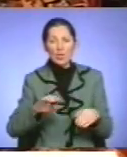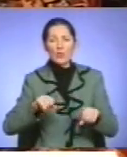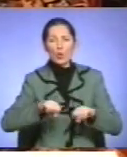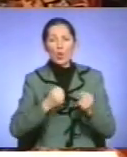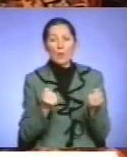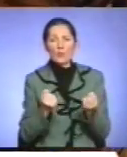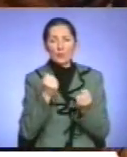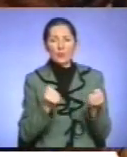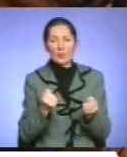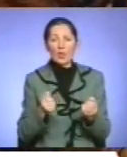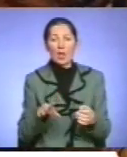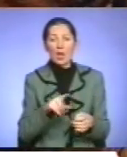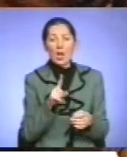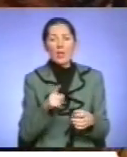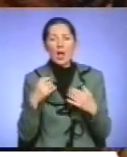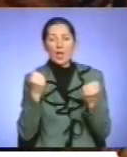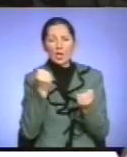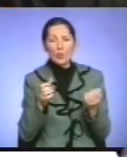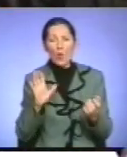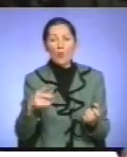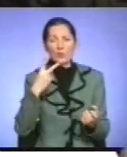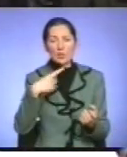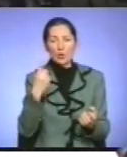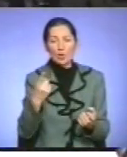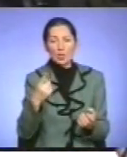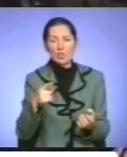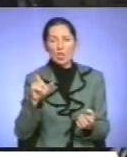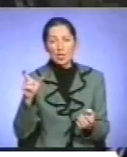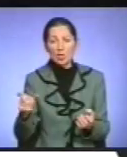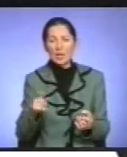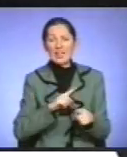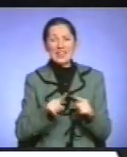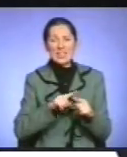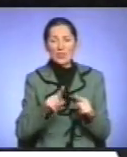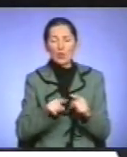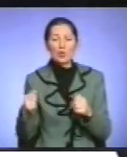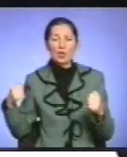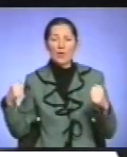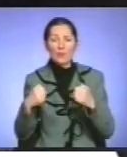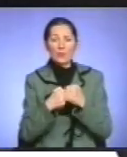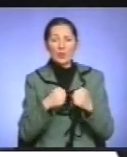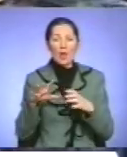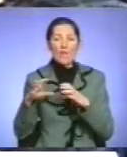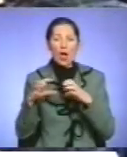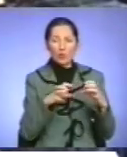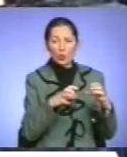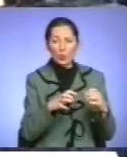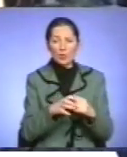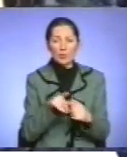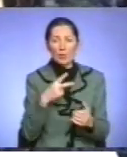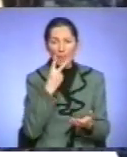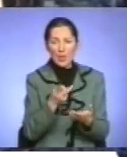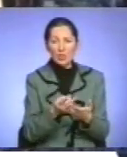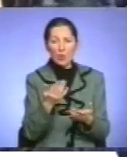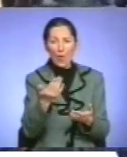був 21-річний житель селища Вишнєвець з Барашського району, на швидкості врізався у мікроавтобус «Мерседес». Тут дивимося, впереді нас